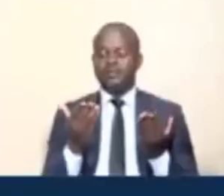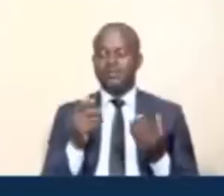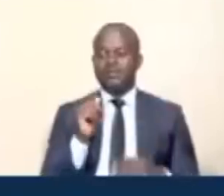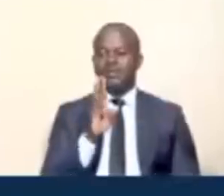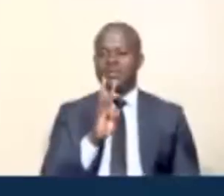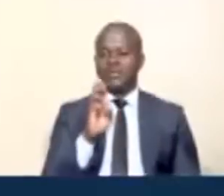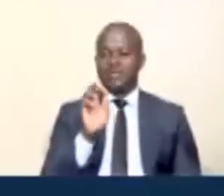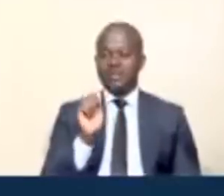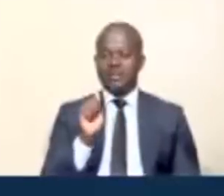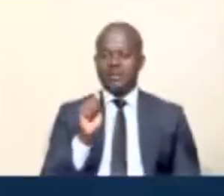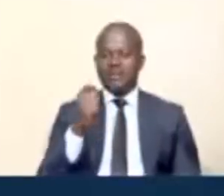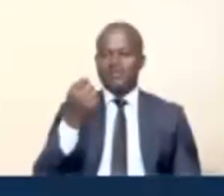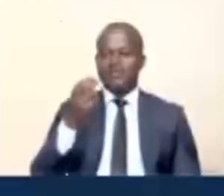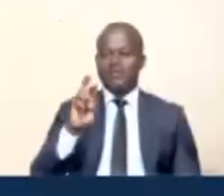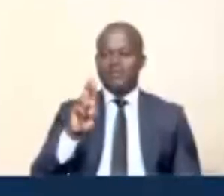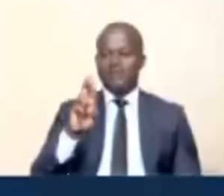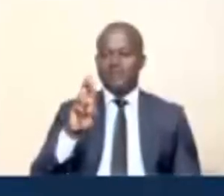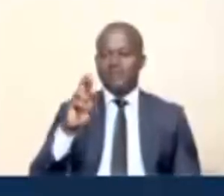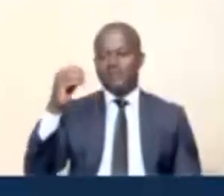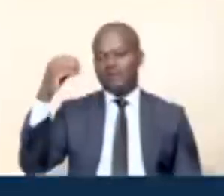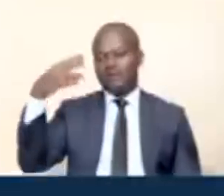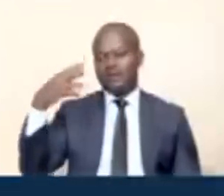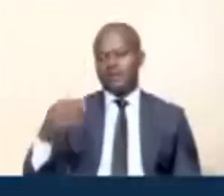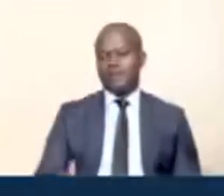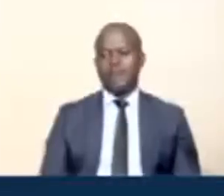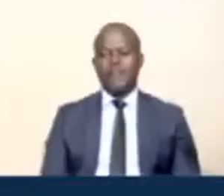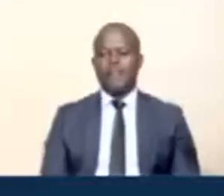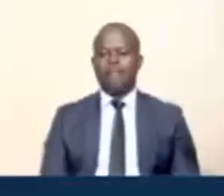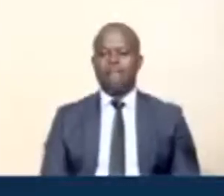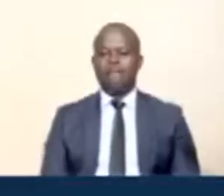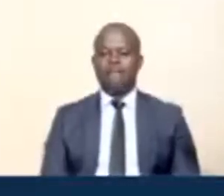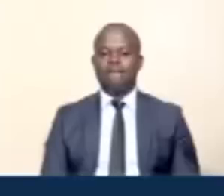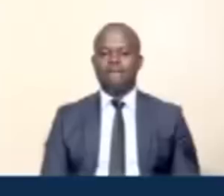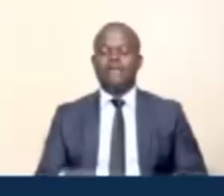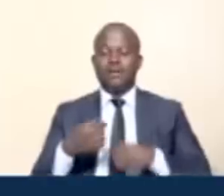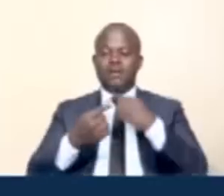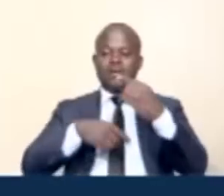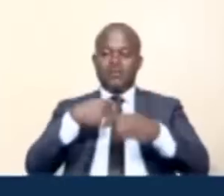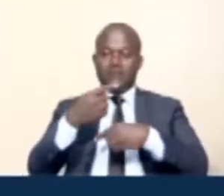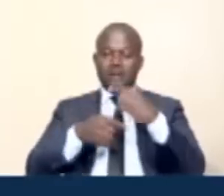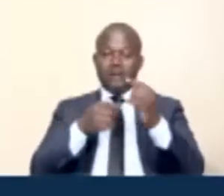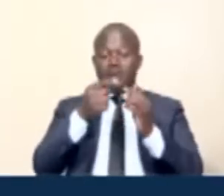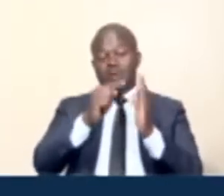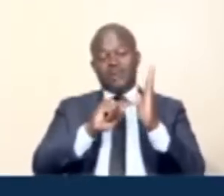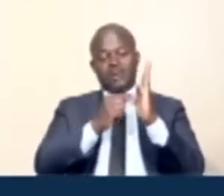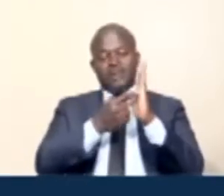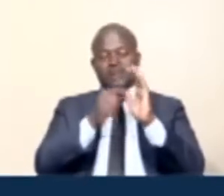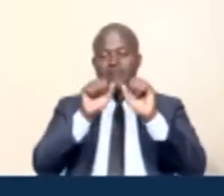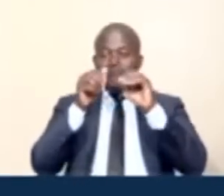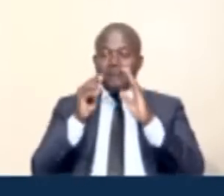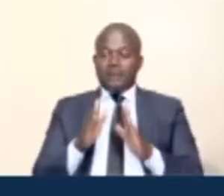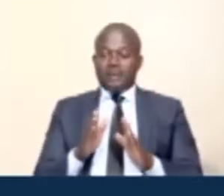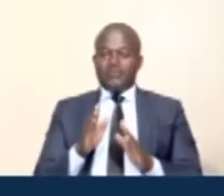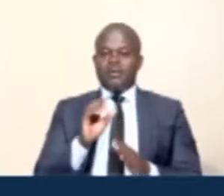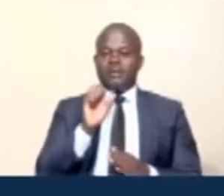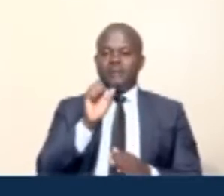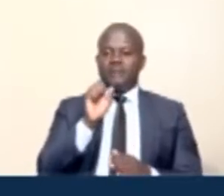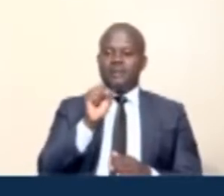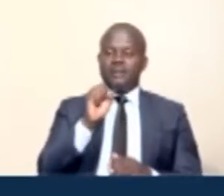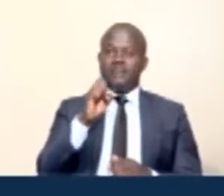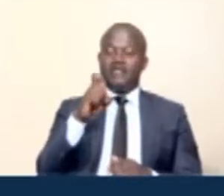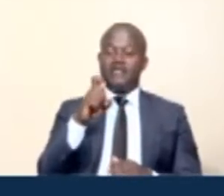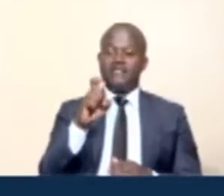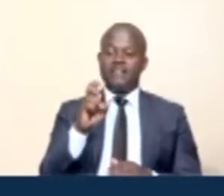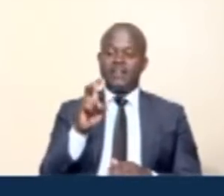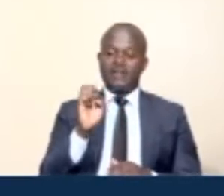John Patrick, Televiziyo Rwanda, Kigali. Tukivuga kuri ingingo y'abamotari, mugenzi wacu Savera Nyirarukundo